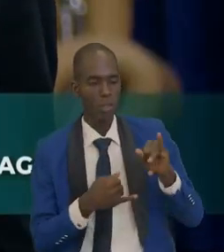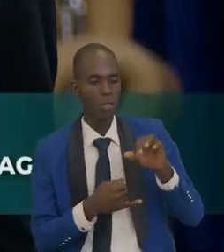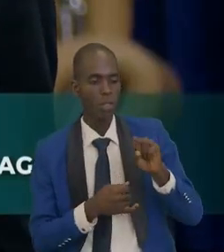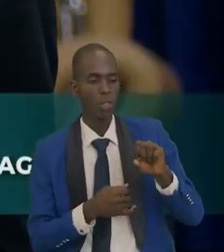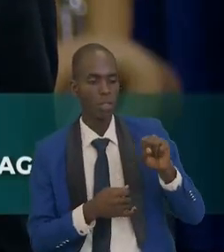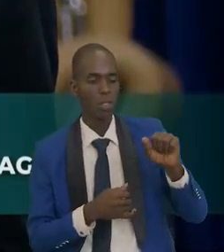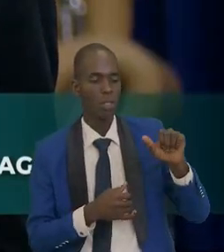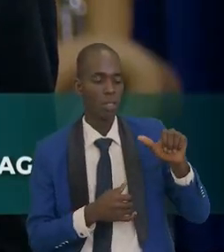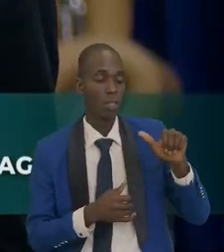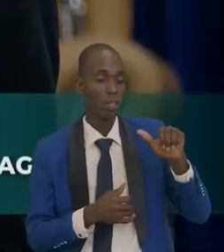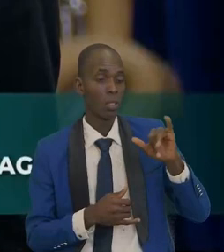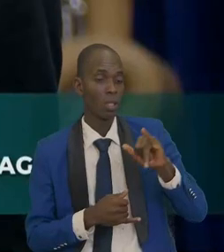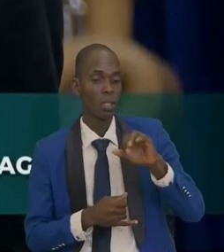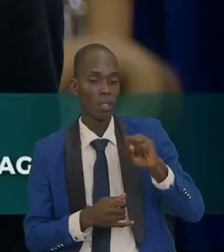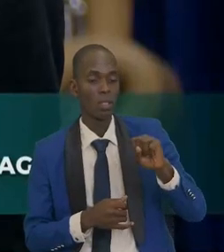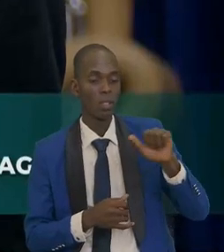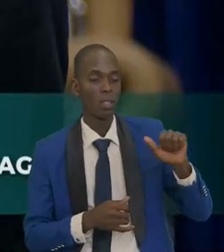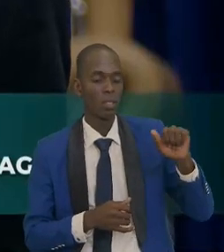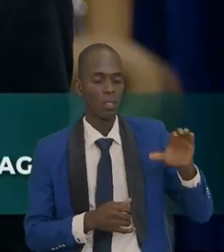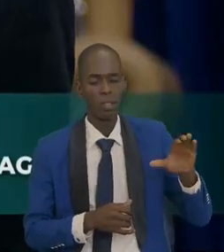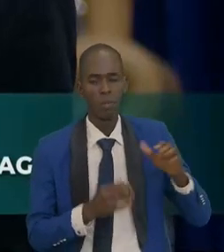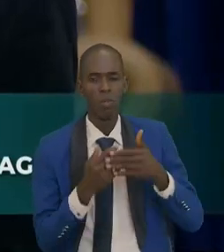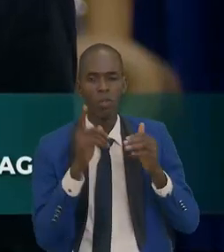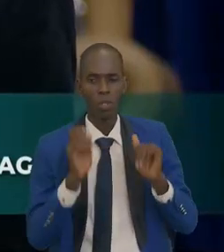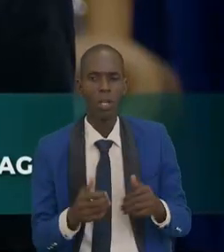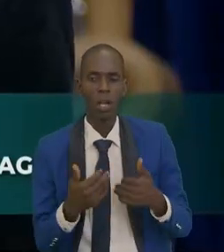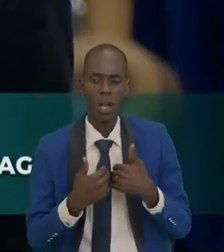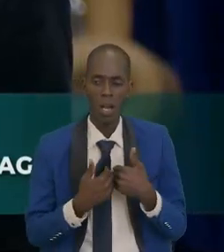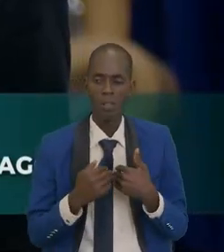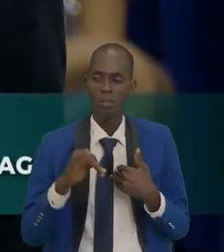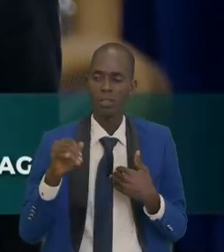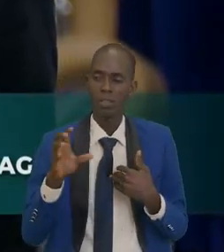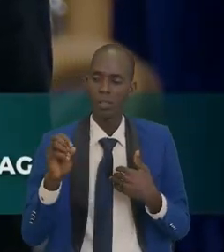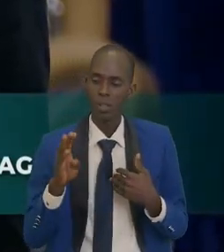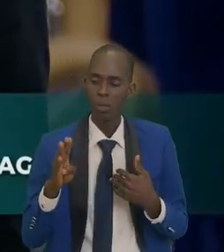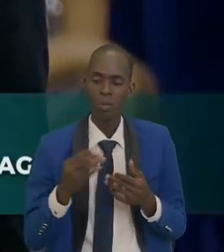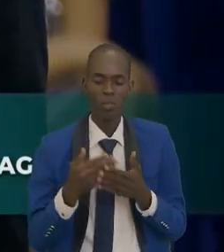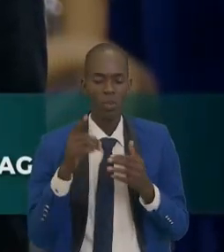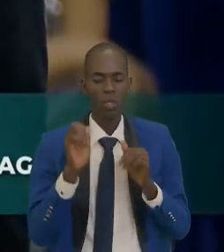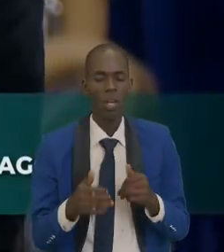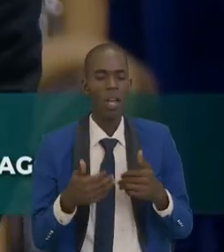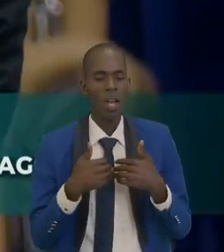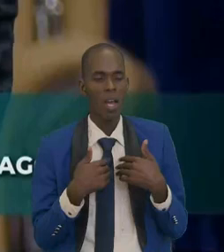avant d'avoir Jacob, avant d'avoir les 12 fils de Jacob,